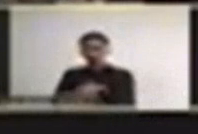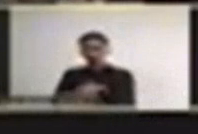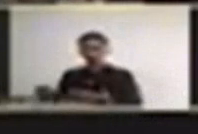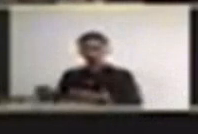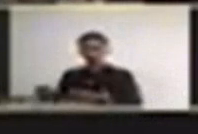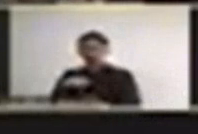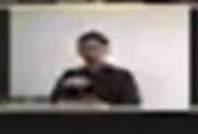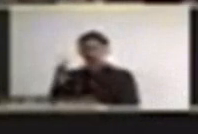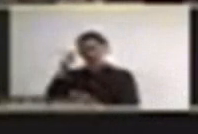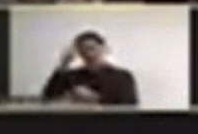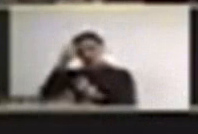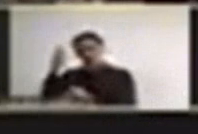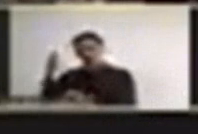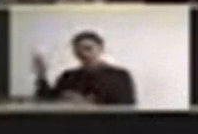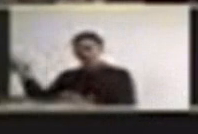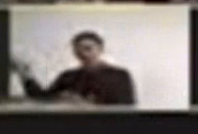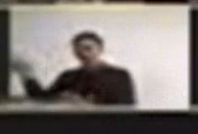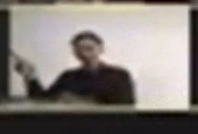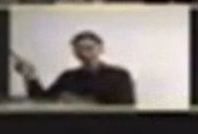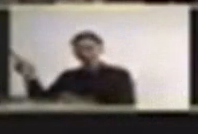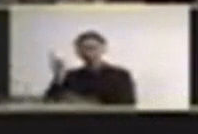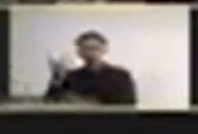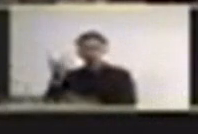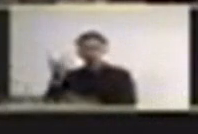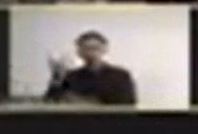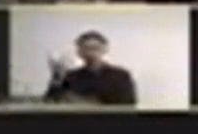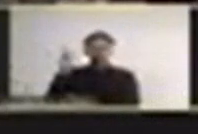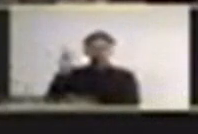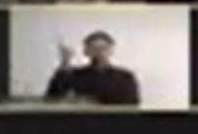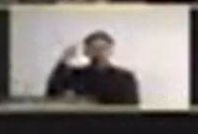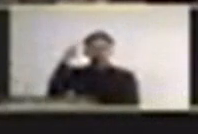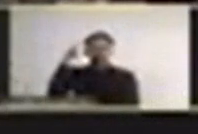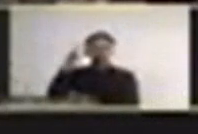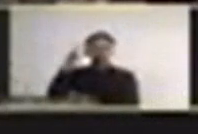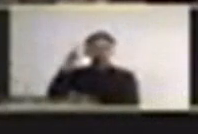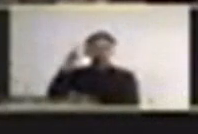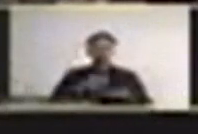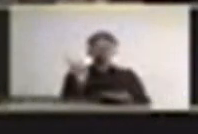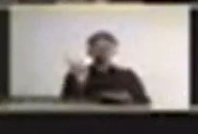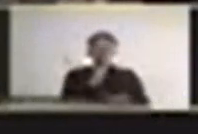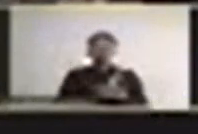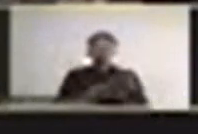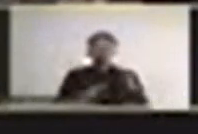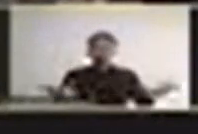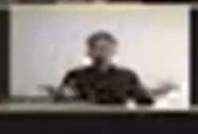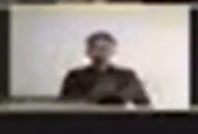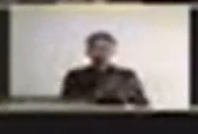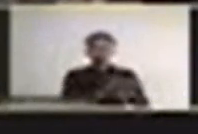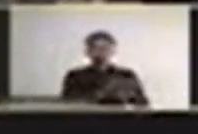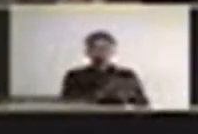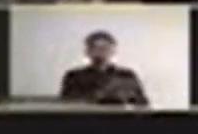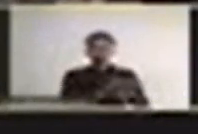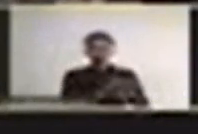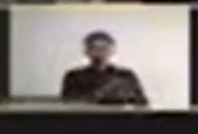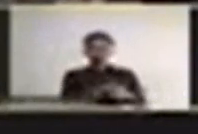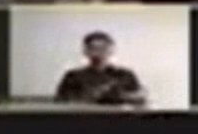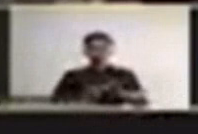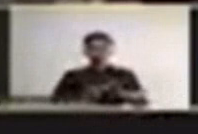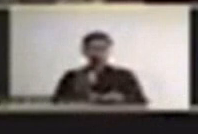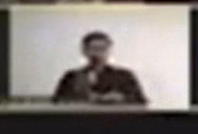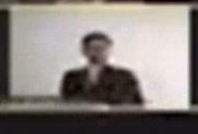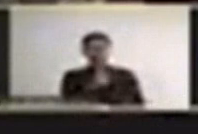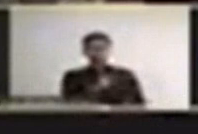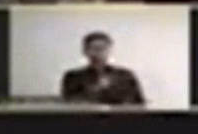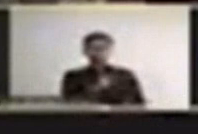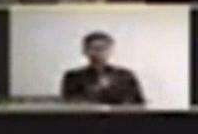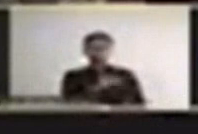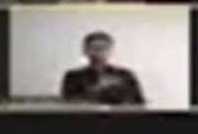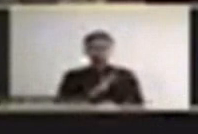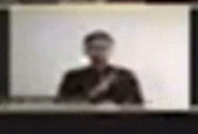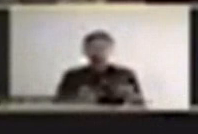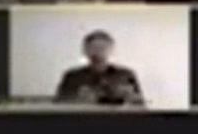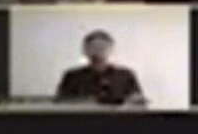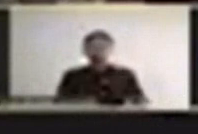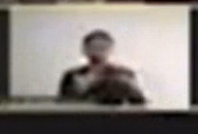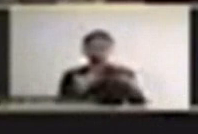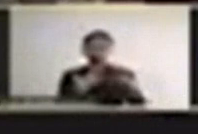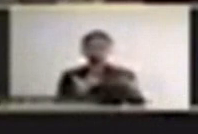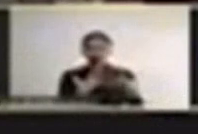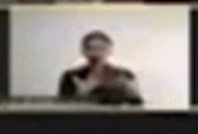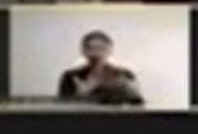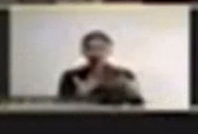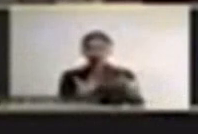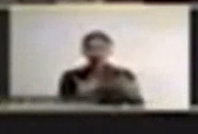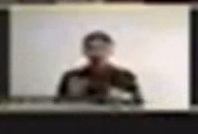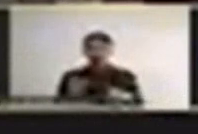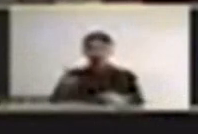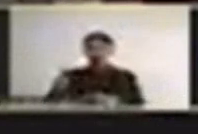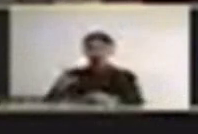terbatas. Jadi mereka terlindungi. Tapi ternyata dengan kondisi seperti itu saja, mereka tetap beresiko untuk terpapar dari orang serumah yang